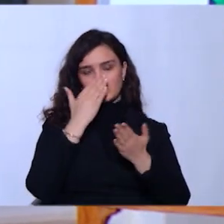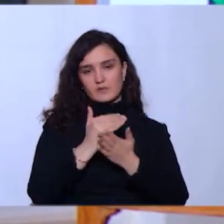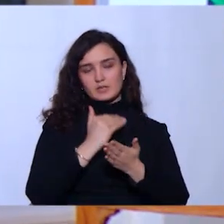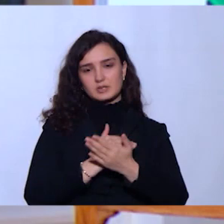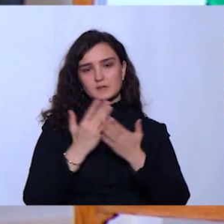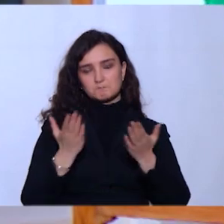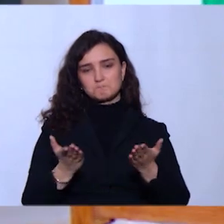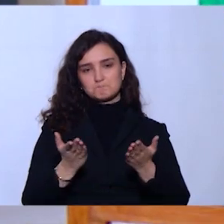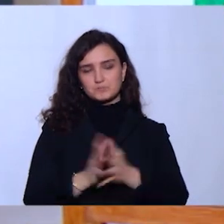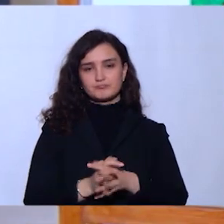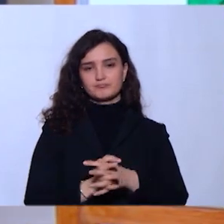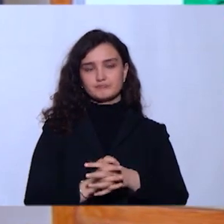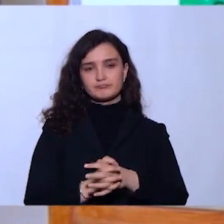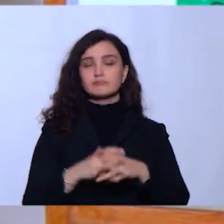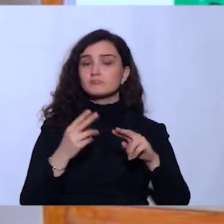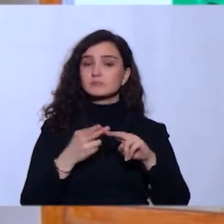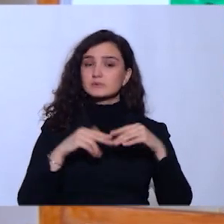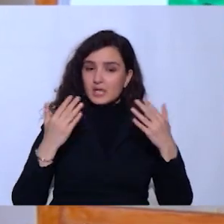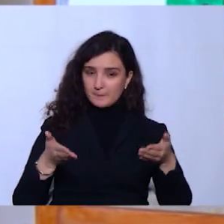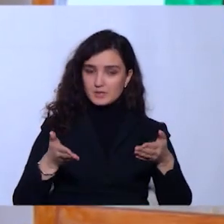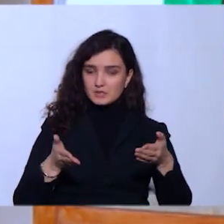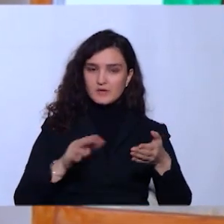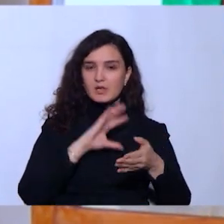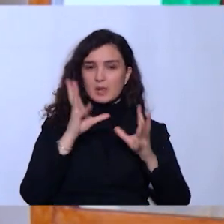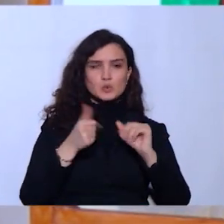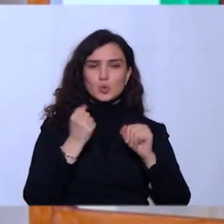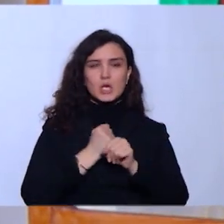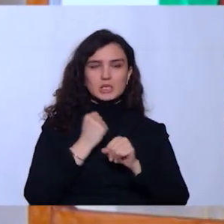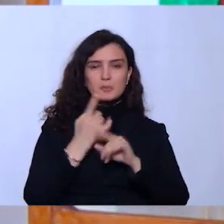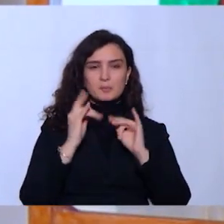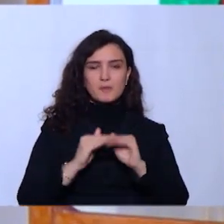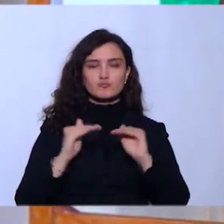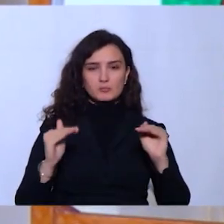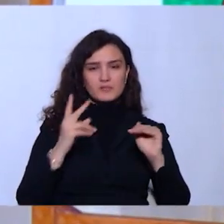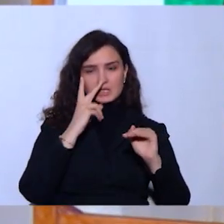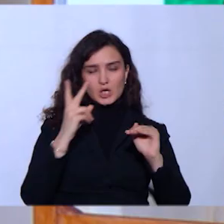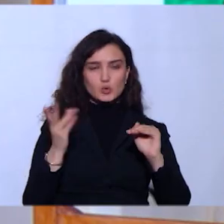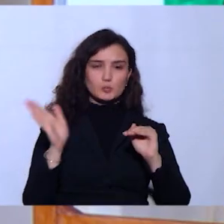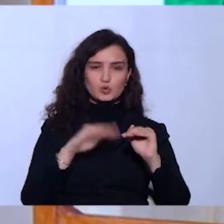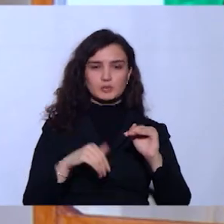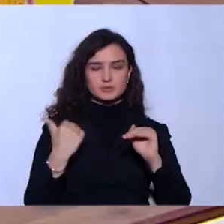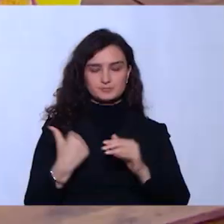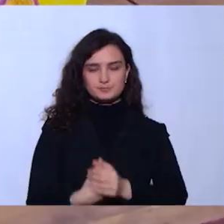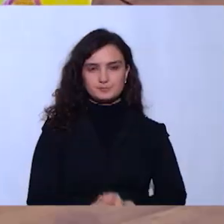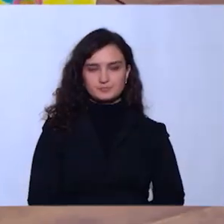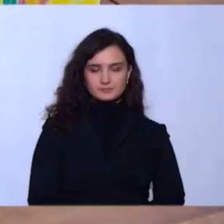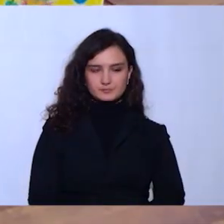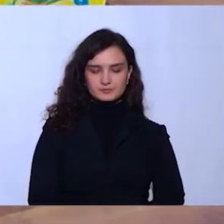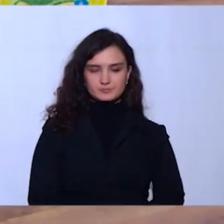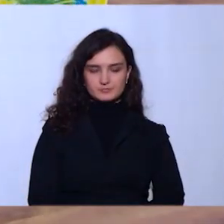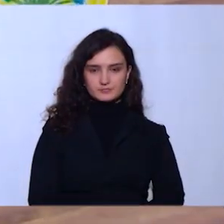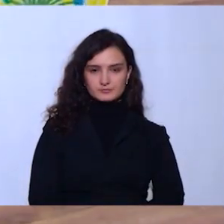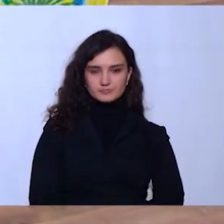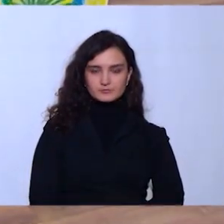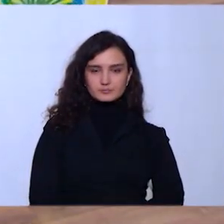გაკვეთილი. ამას ყველაფერს როგორ აკეთებენ ბავშვები, ნახოთ ახლა. აი